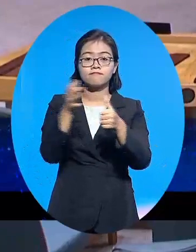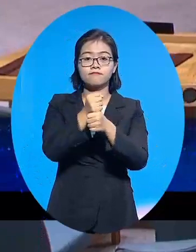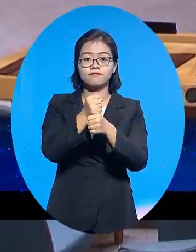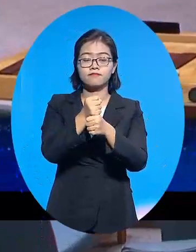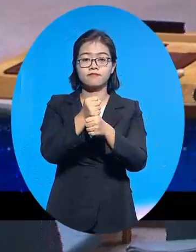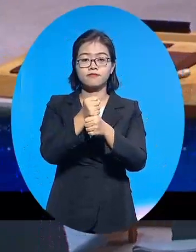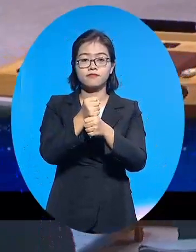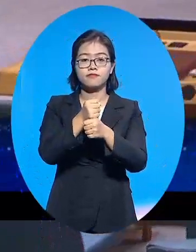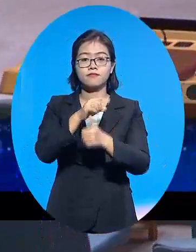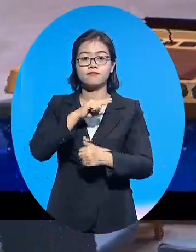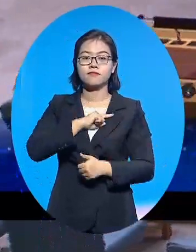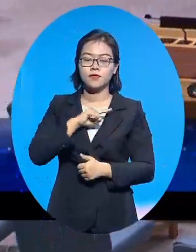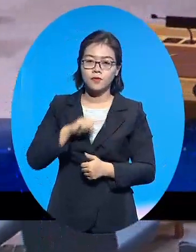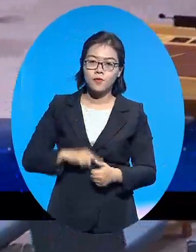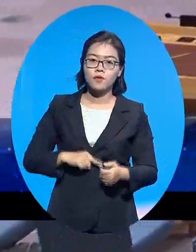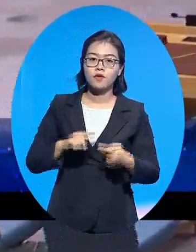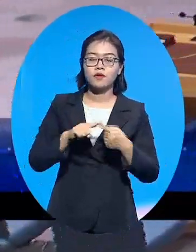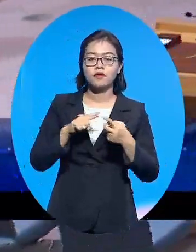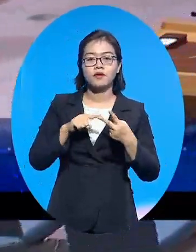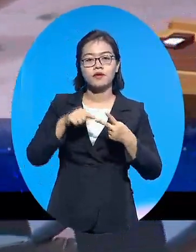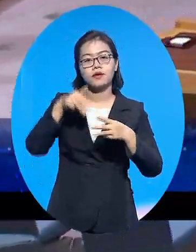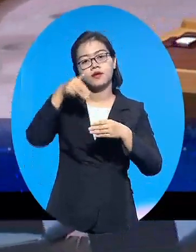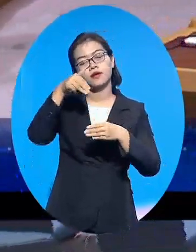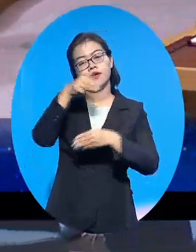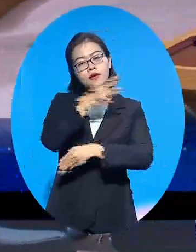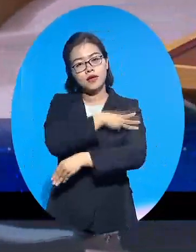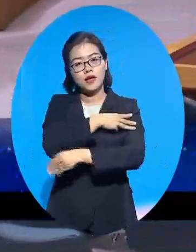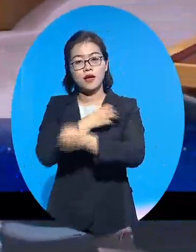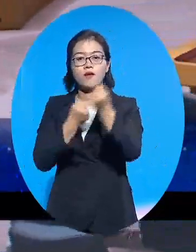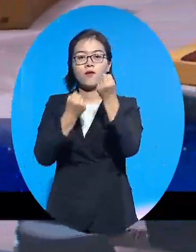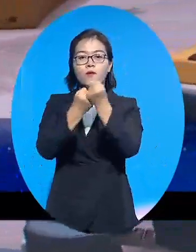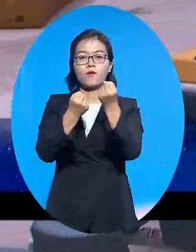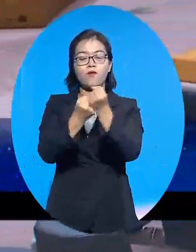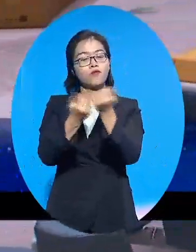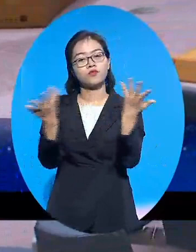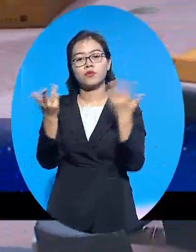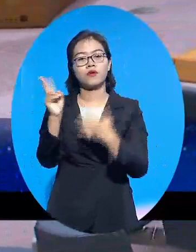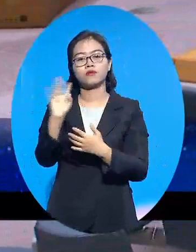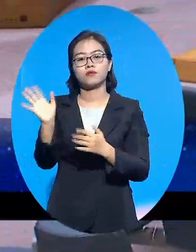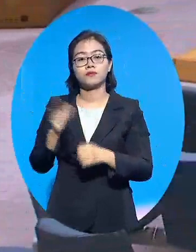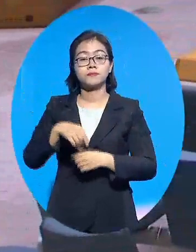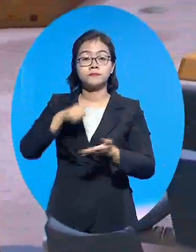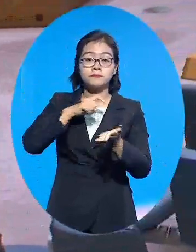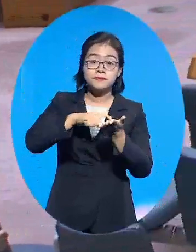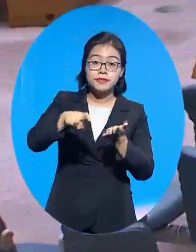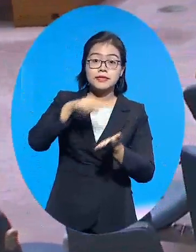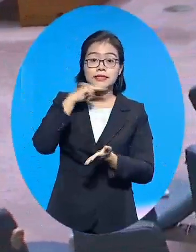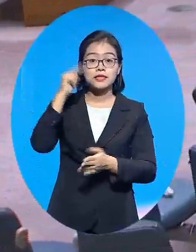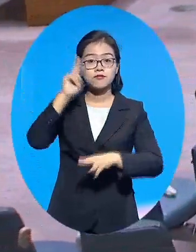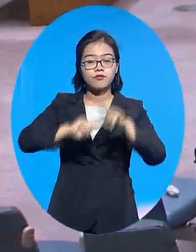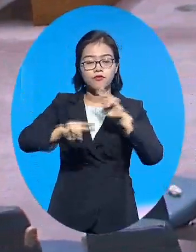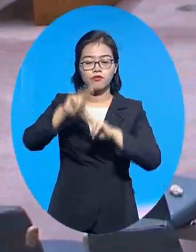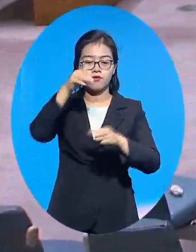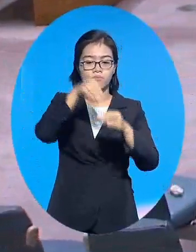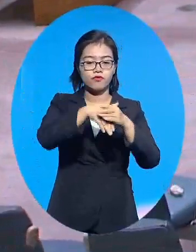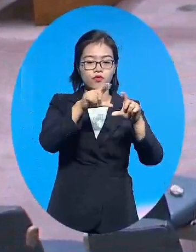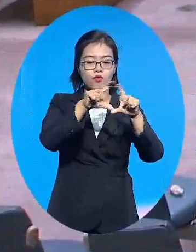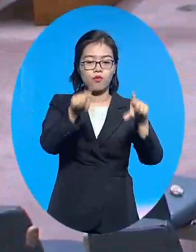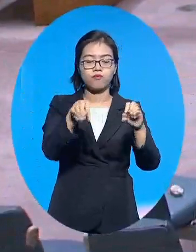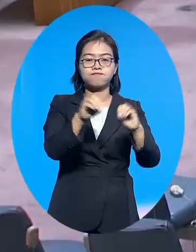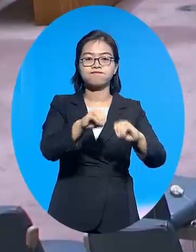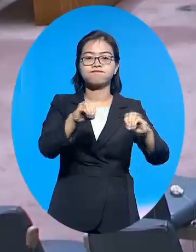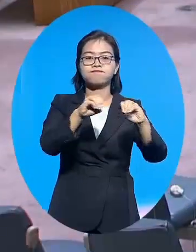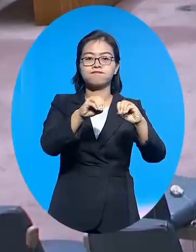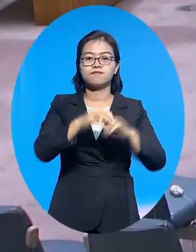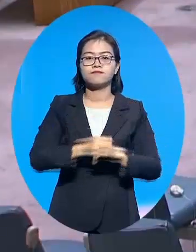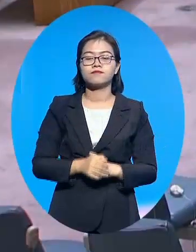Chỉ có Trung Quốc cùng với Nga ủng hộ dự thảo nghị quyết Mỹ Anh và Pháp bỏ phiếu chống trong khi 10 nước thành viên Hội đồng